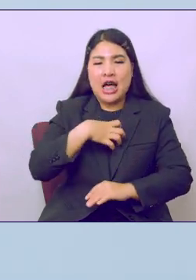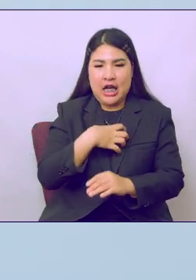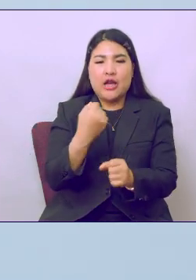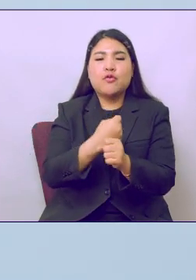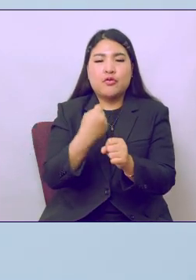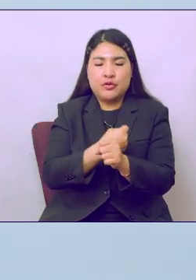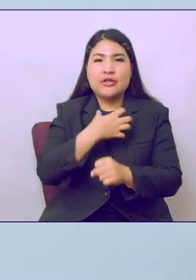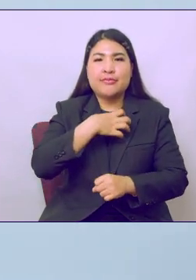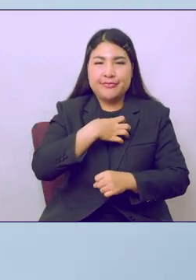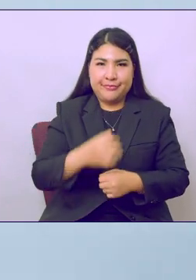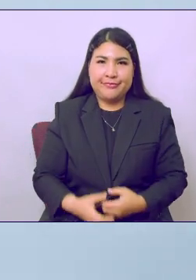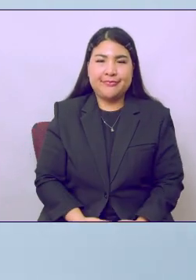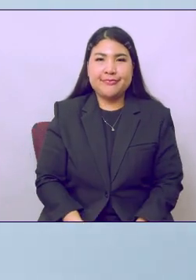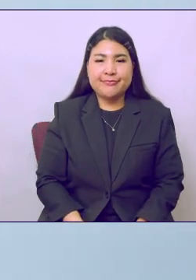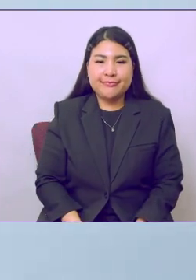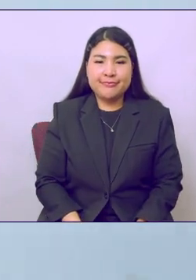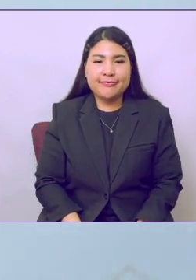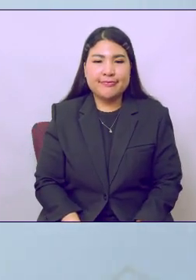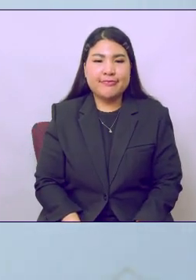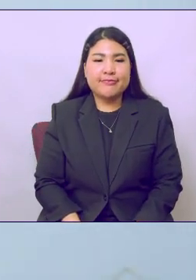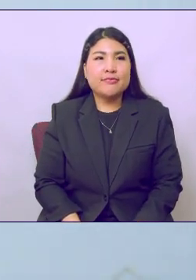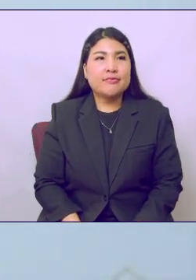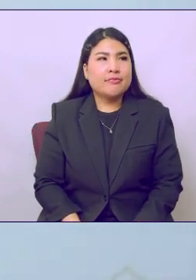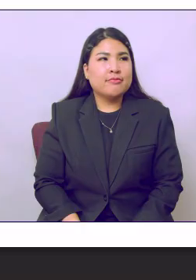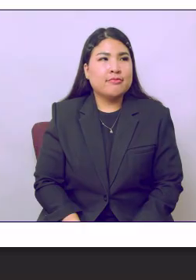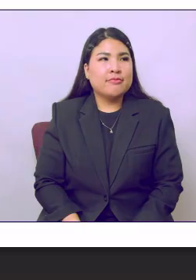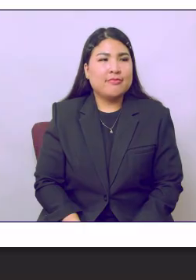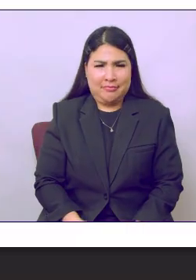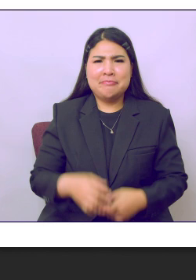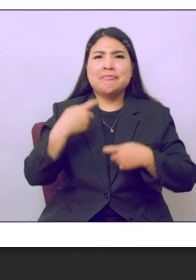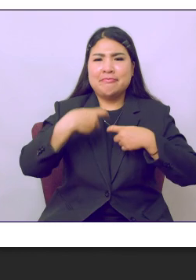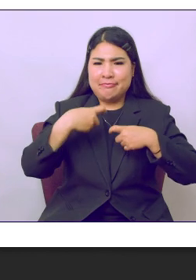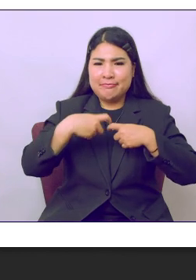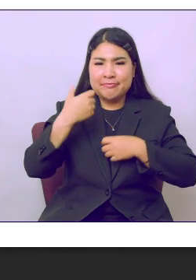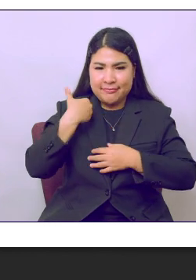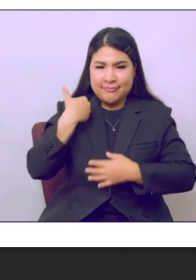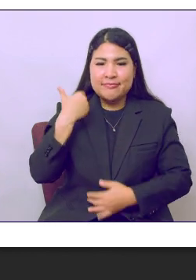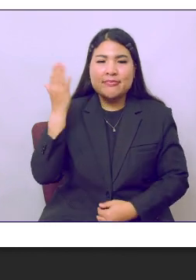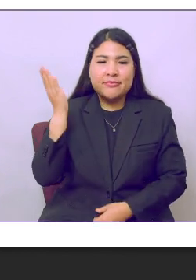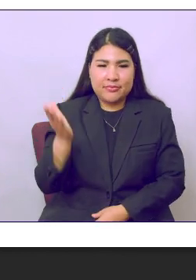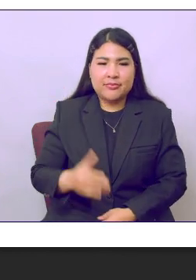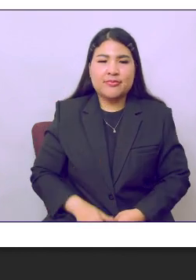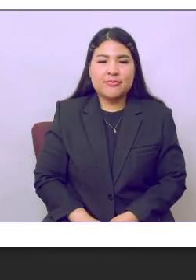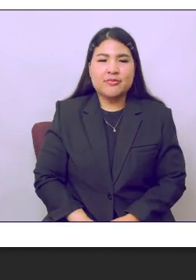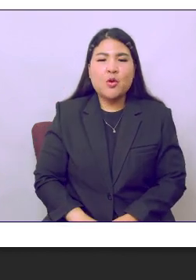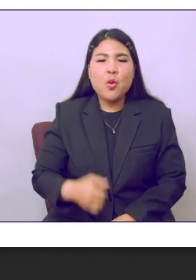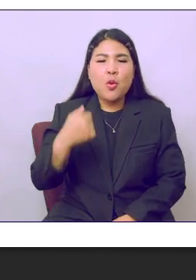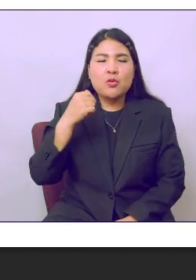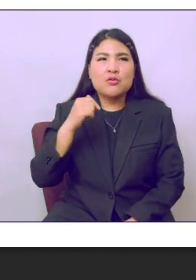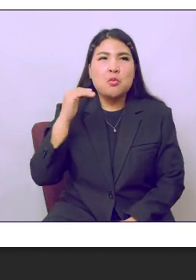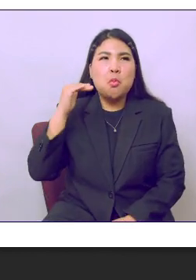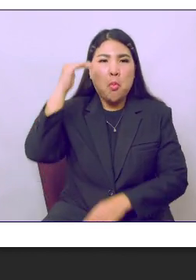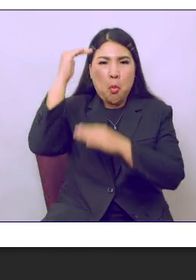นะครับอ่ะมาท่านี้นะครับยากนิดนึงนะครับผู้ใหญ่ยังยาก